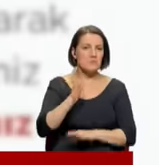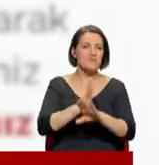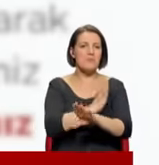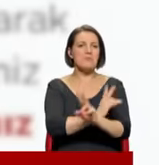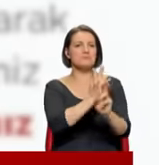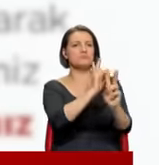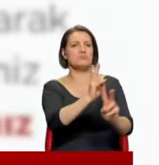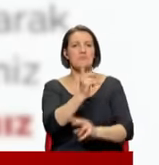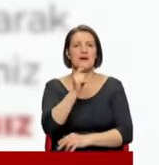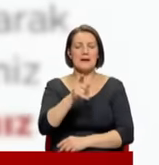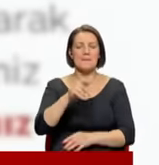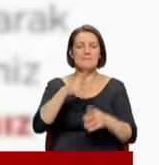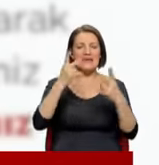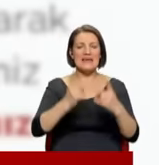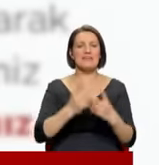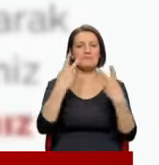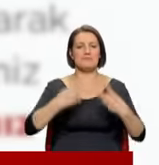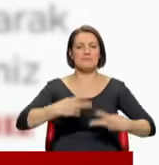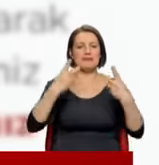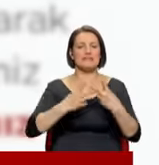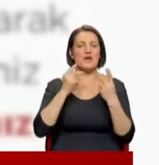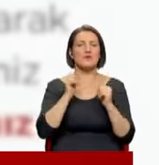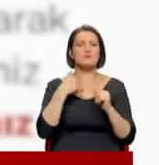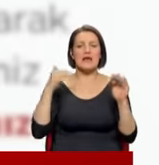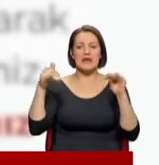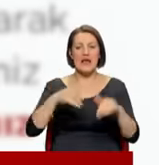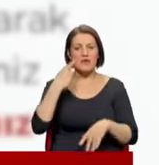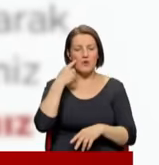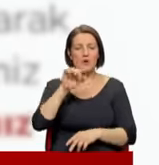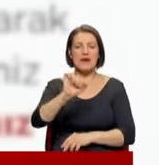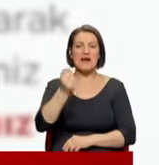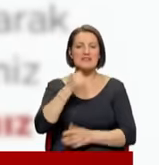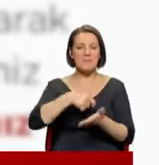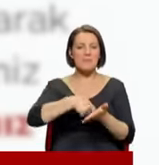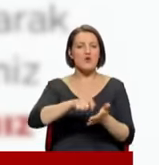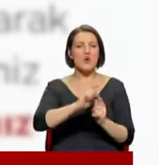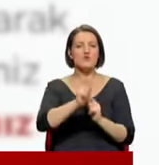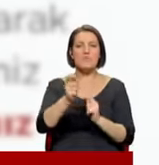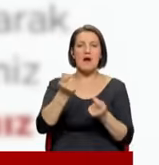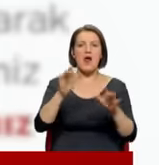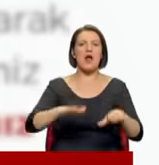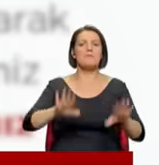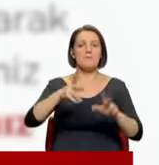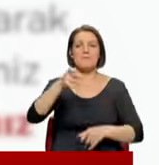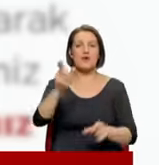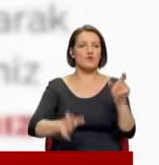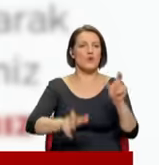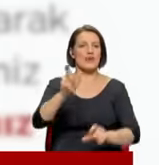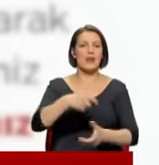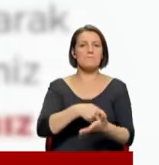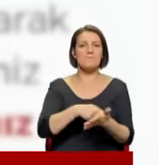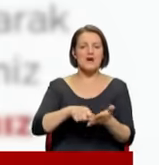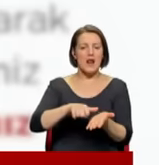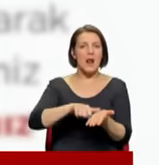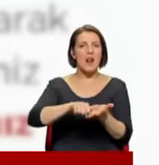parası. Belediyemizdeki ilk mesai günümüzde geldik, gördük ki kasada maaşları ödeyecek para bile kalmamış. Personellerimizin